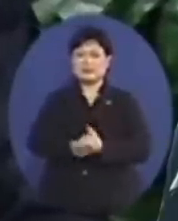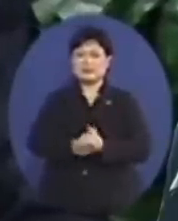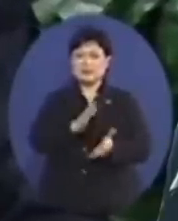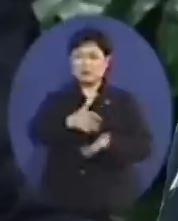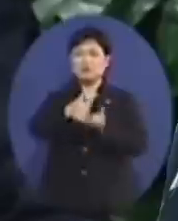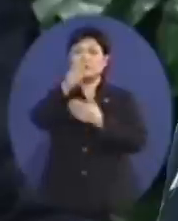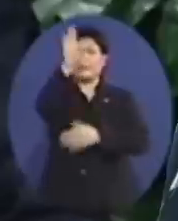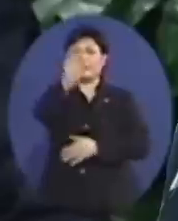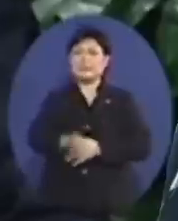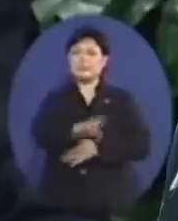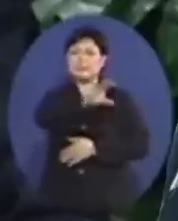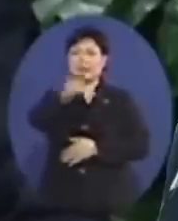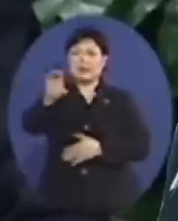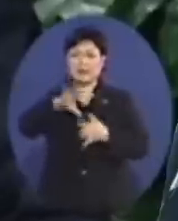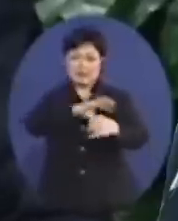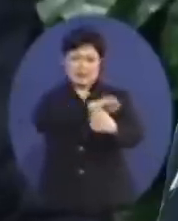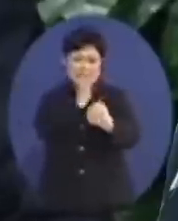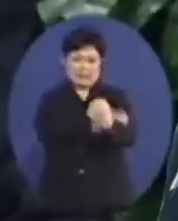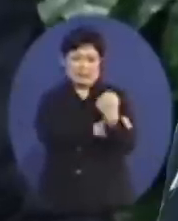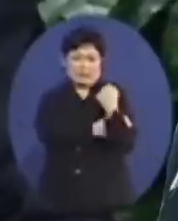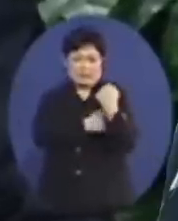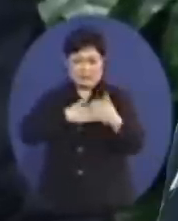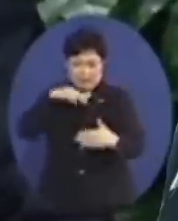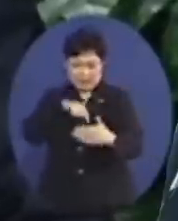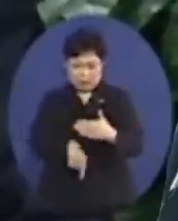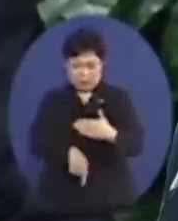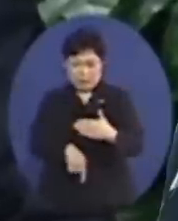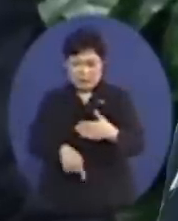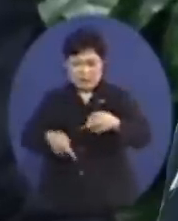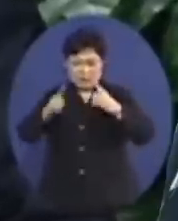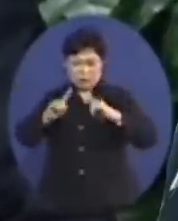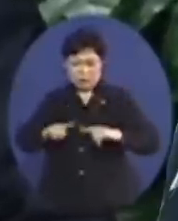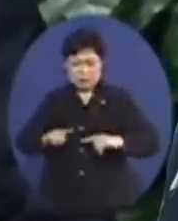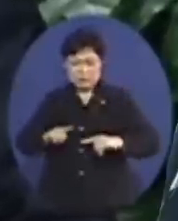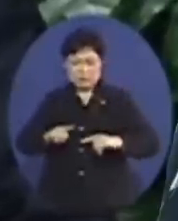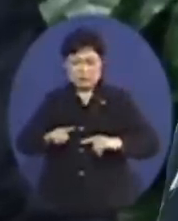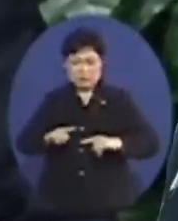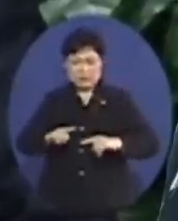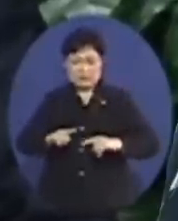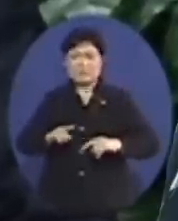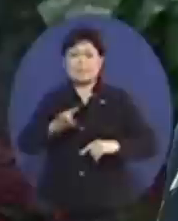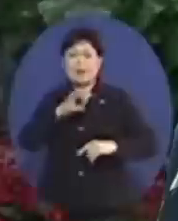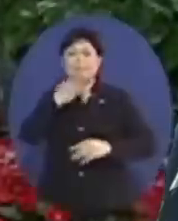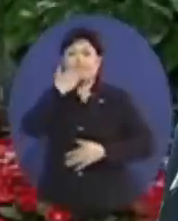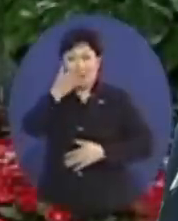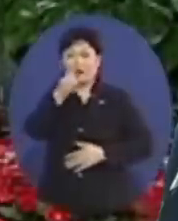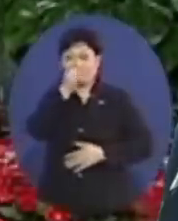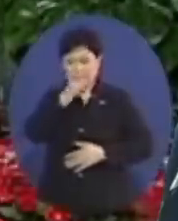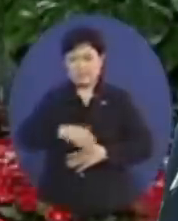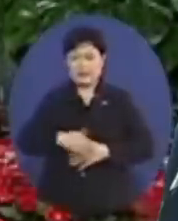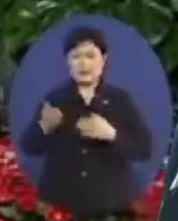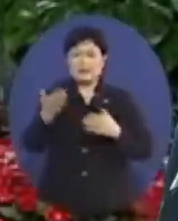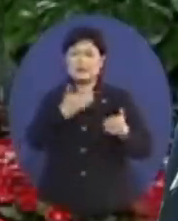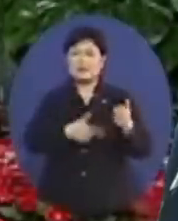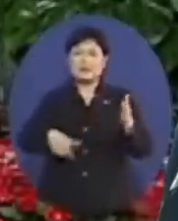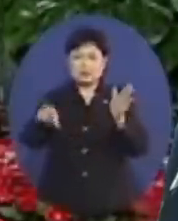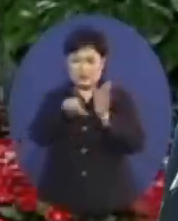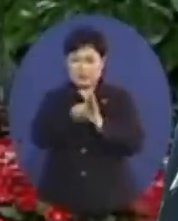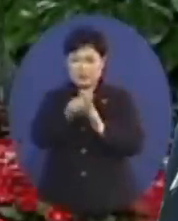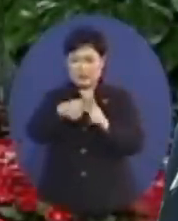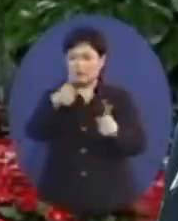주님의 십자가의 능력이 내 속에 들어오지 않고는 안 되는 것입니다. 그러기 위해서